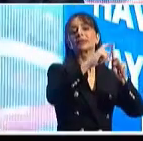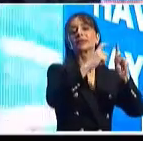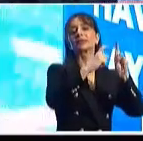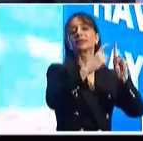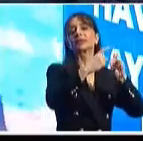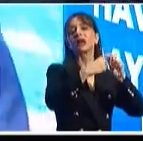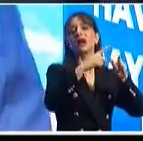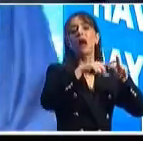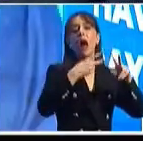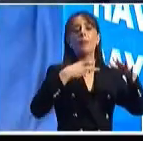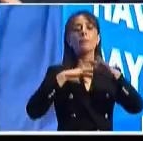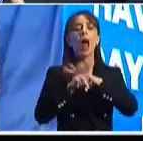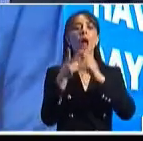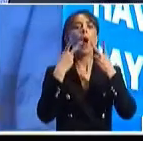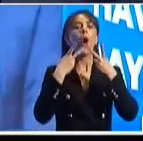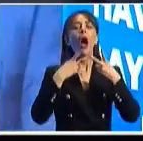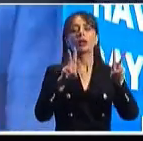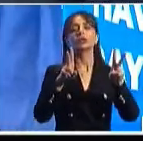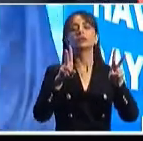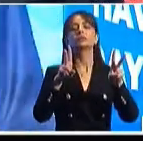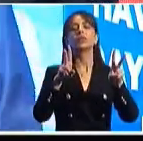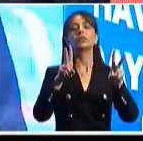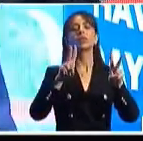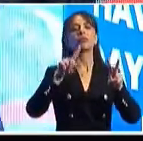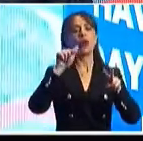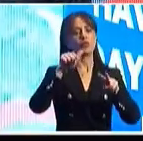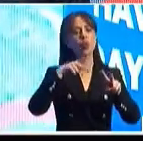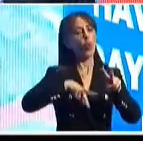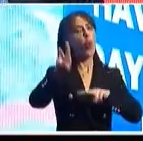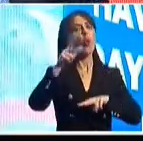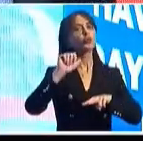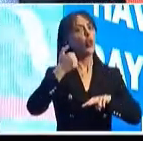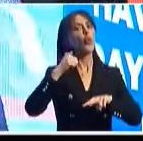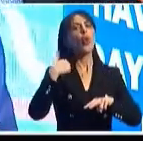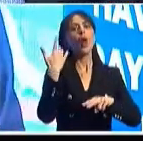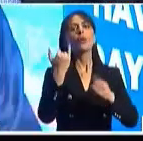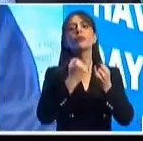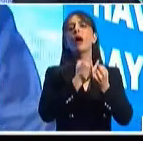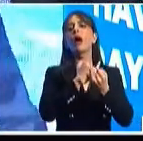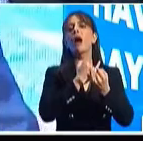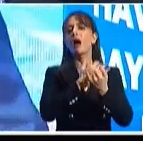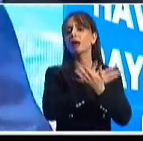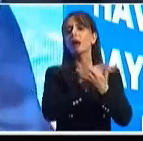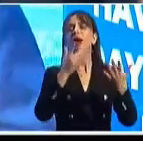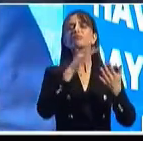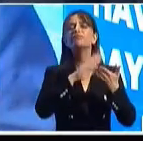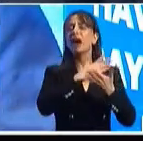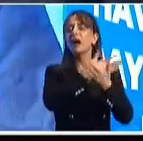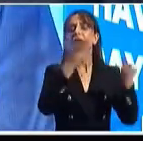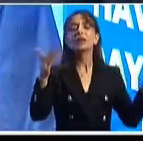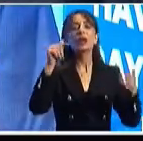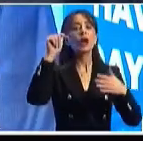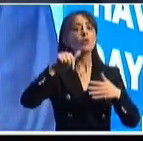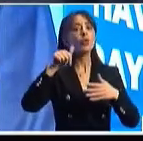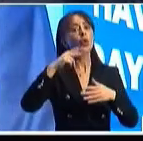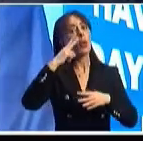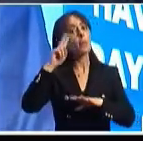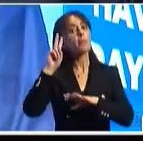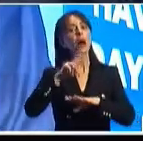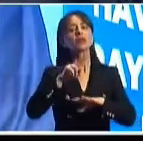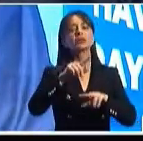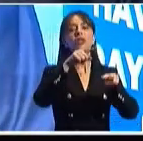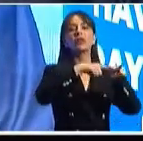sistem hattımızı. Bu hat da bizim için çok önemli, çok kıymetli değerli arkadaşlar. Çünkü bugün baktığınızda Yavuz Sultan Selim